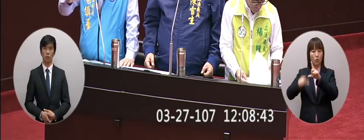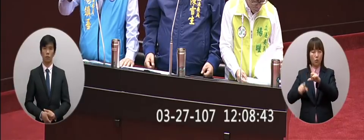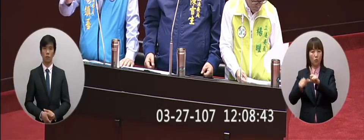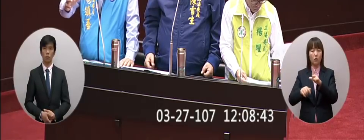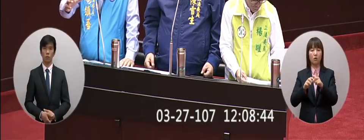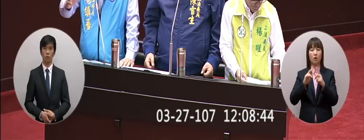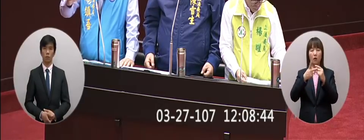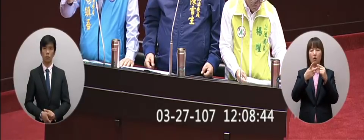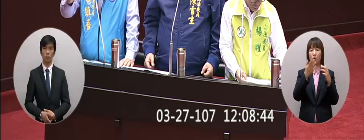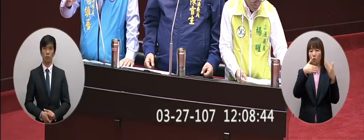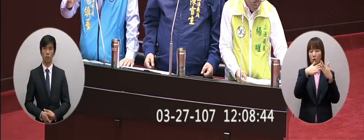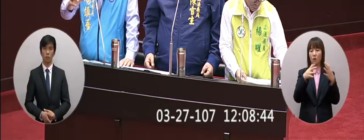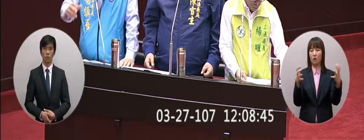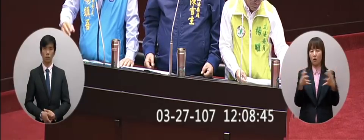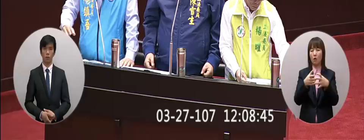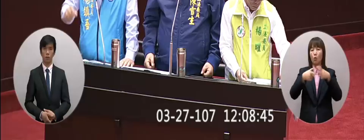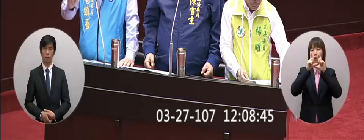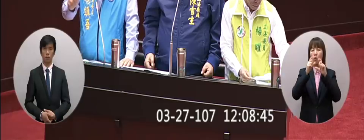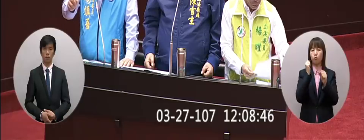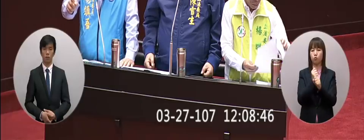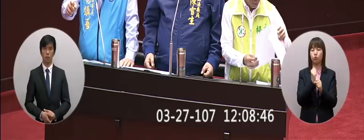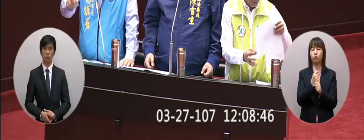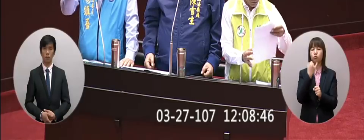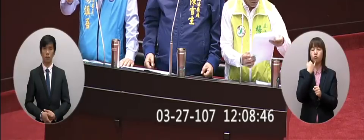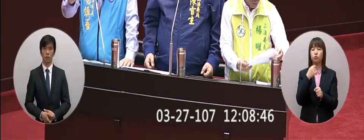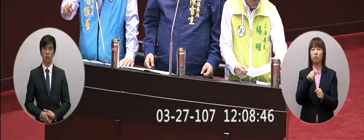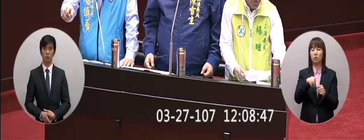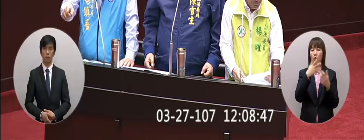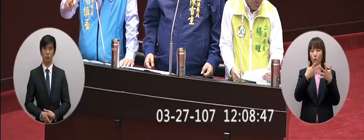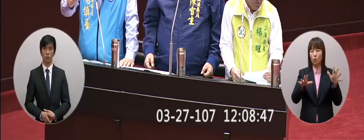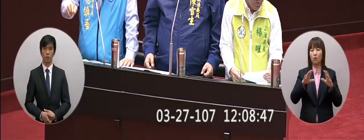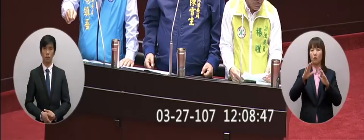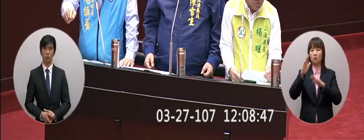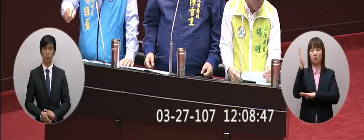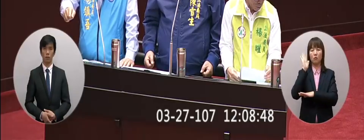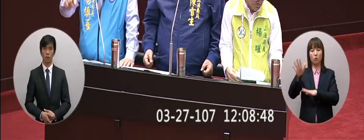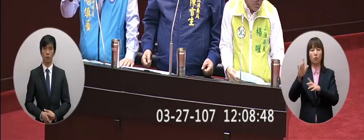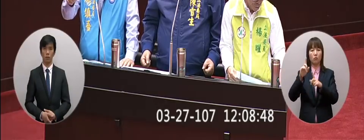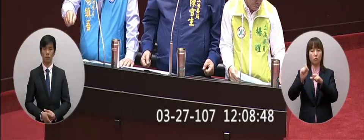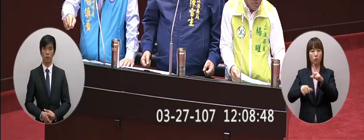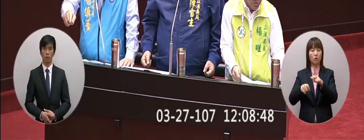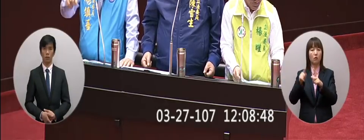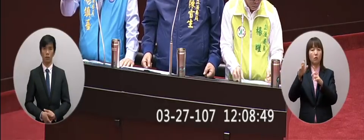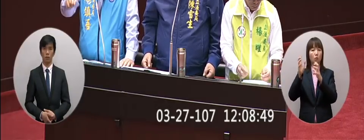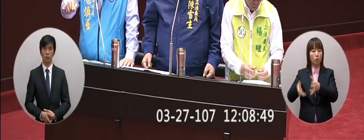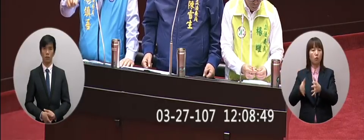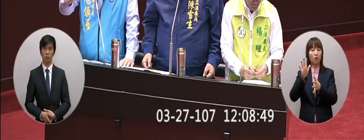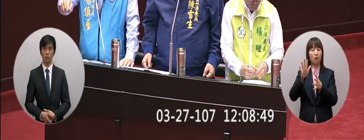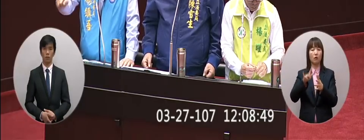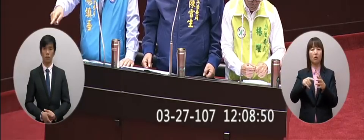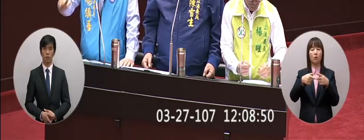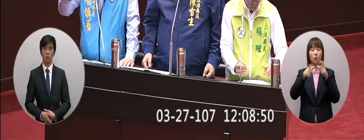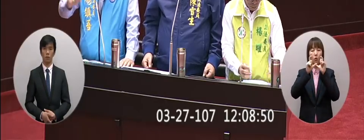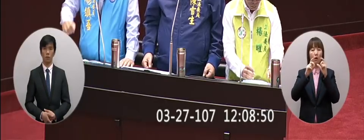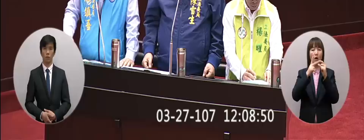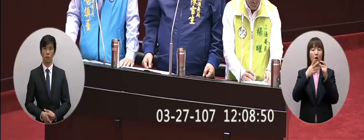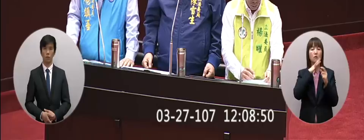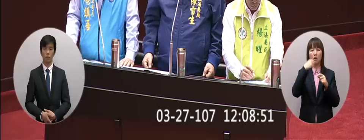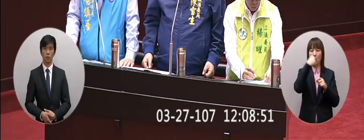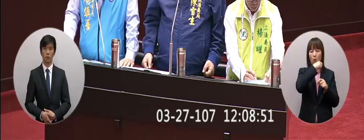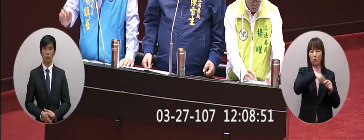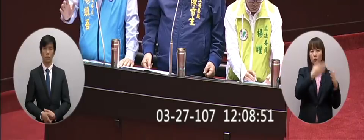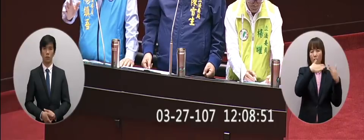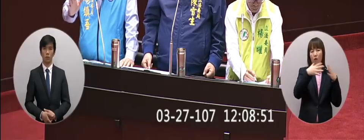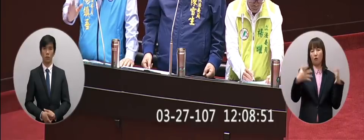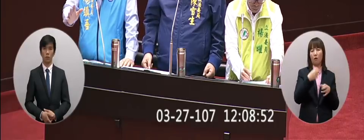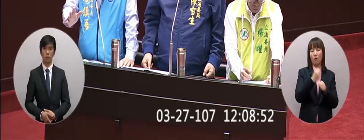离岛的这些学校来恢复建教合作。事实上有些国营企业已经有了，但是现在他恢复是跟本岛来建